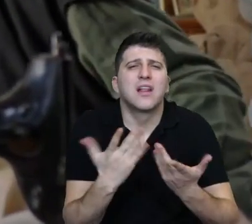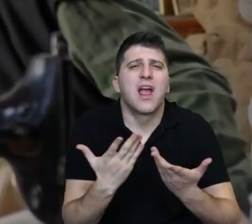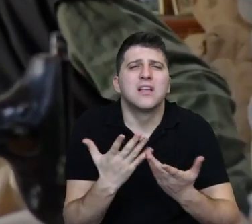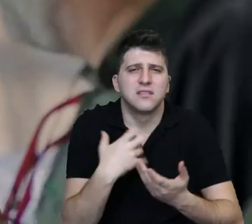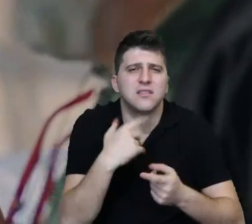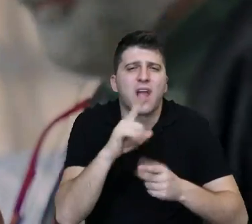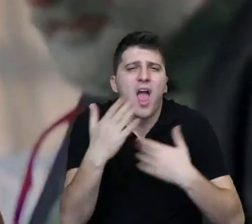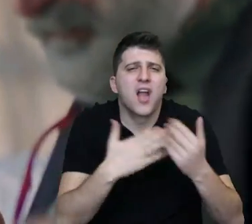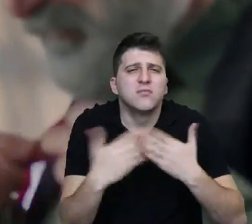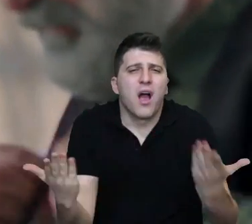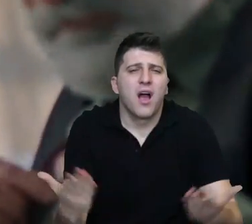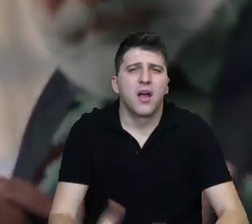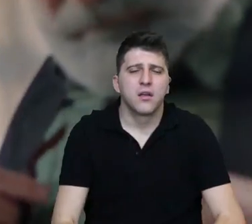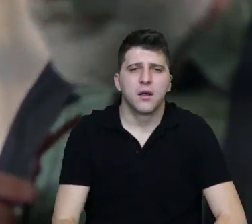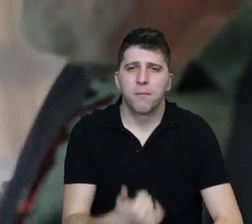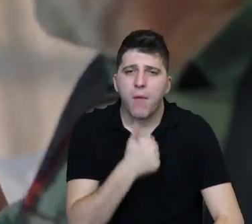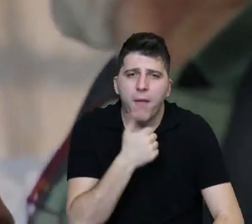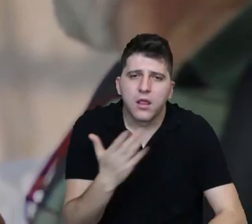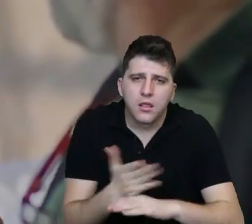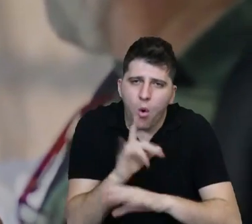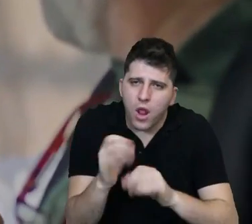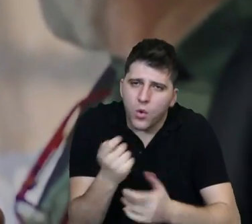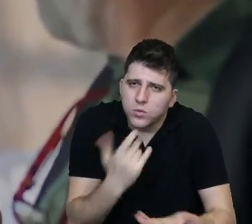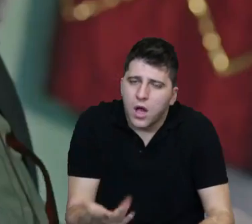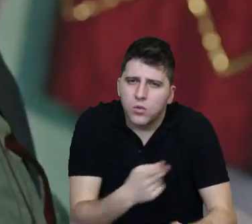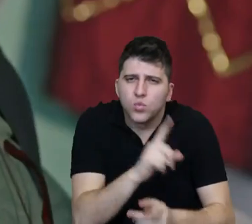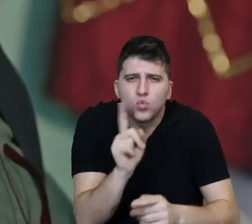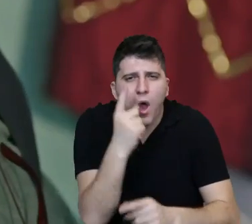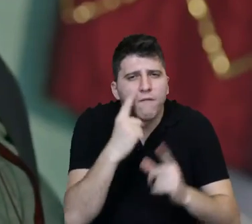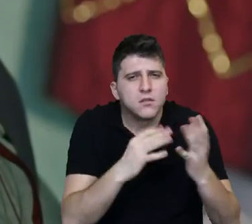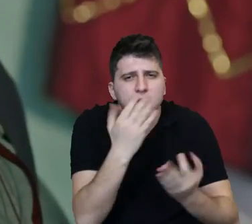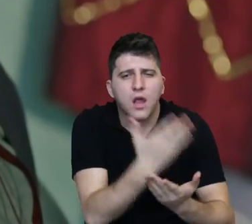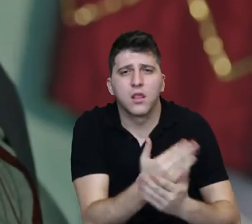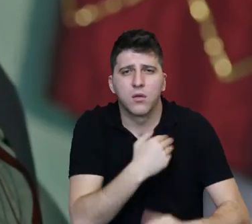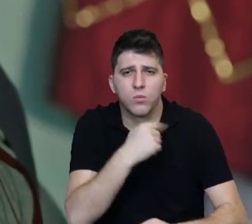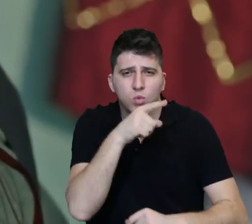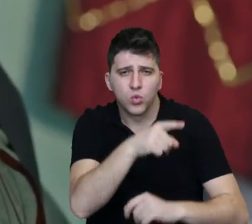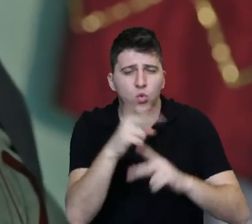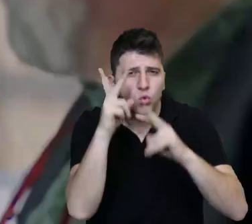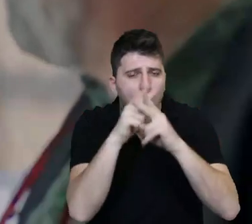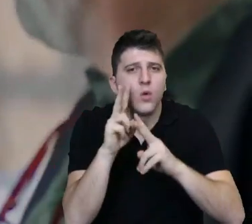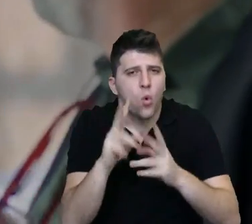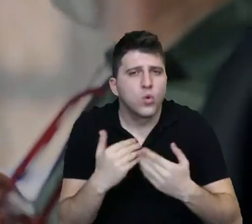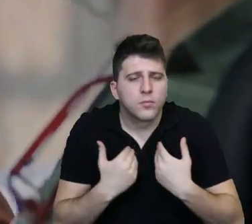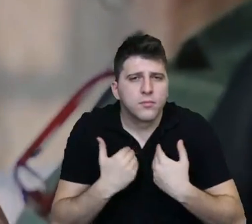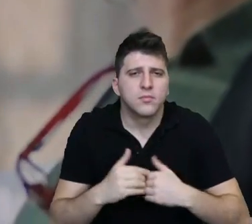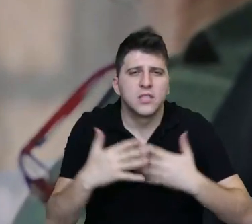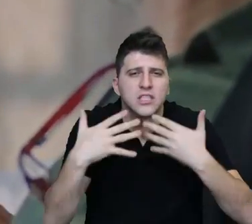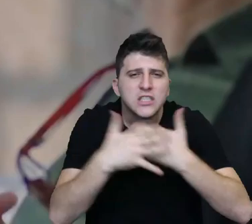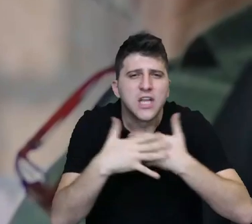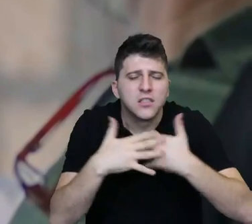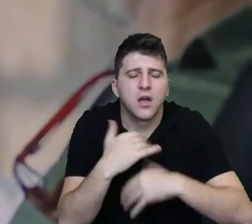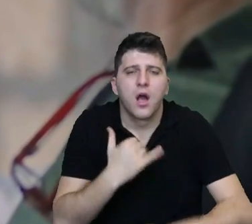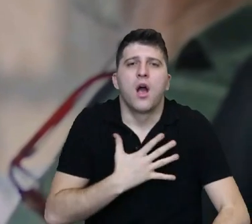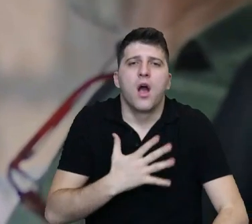başladın? Sana ne? Baba niye öyle diyorsun? Bunlar enteresan insanlar. Ben zaten bunu rüyasında gördüm. Gece nefes